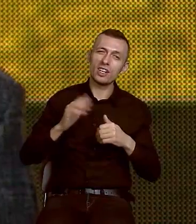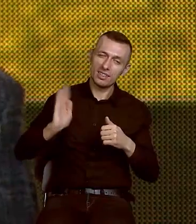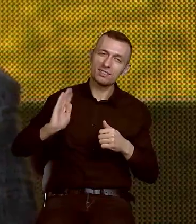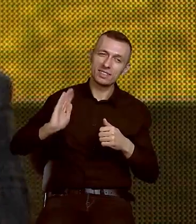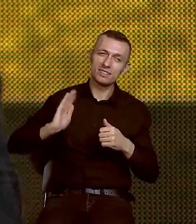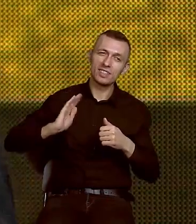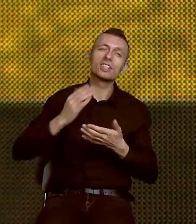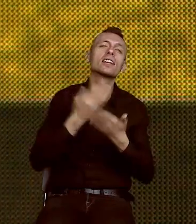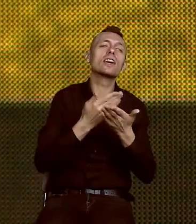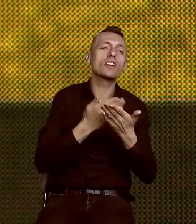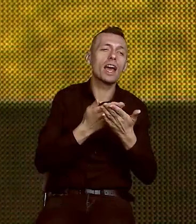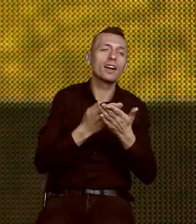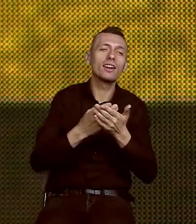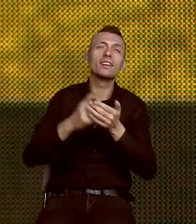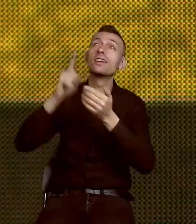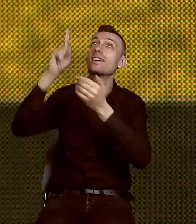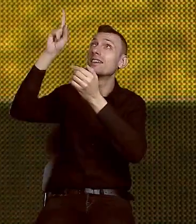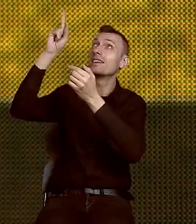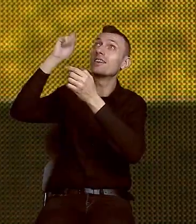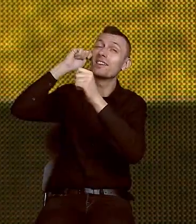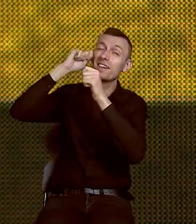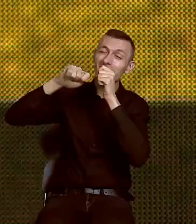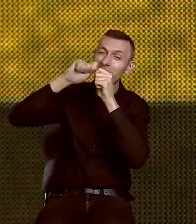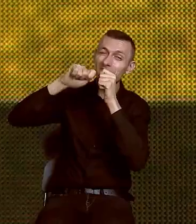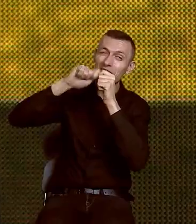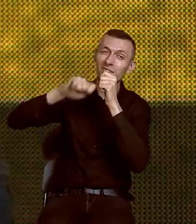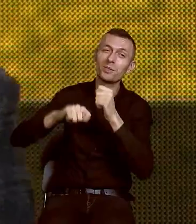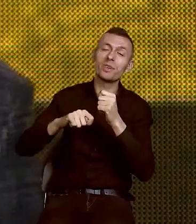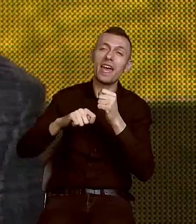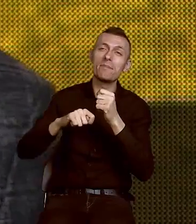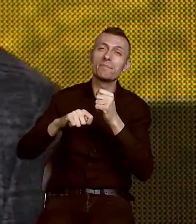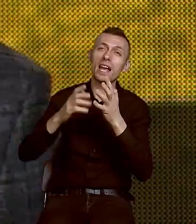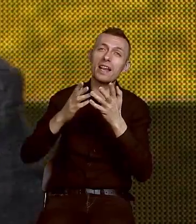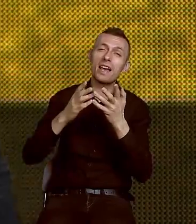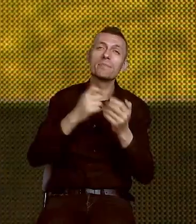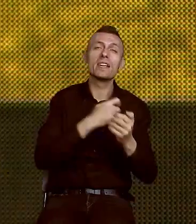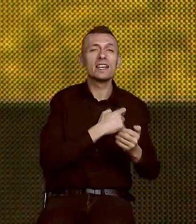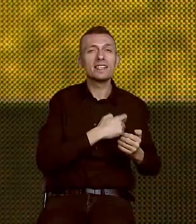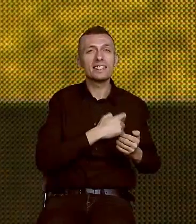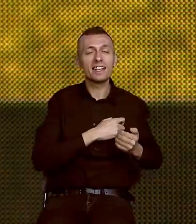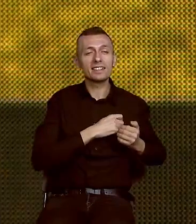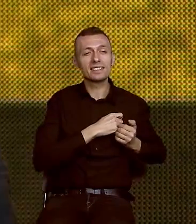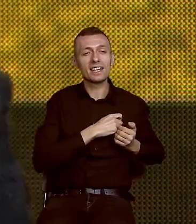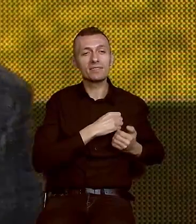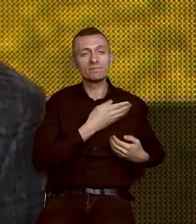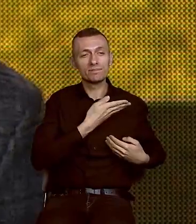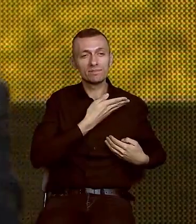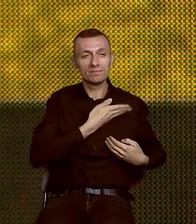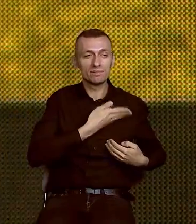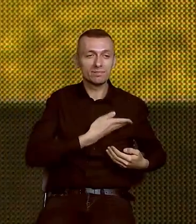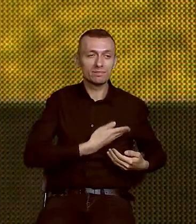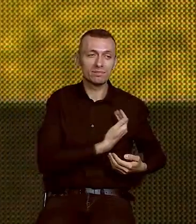dopada. W naszym sercu są obszary, które jeszcze nie poddaliśmy Chrystusowi. Musimy